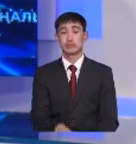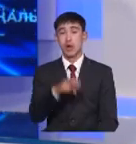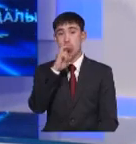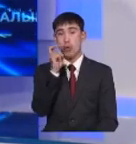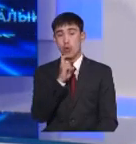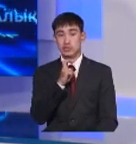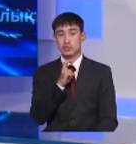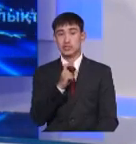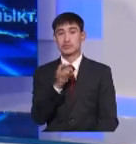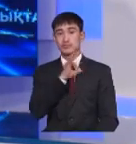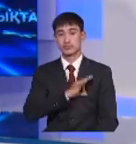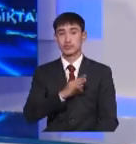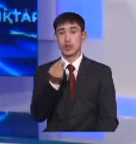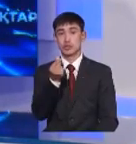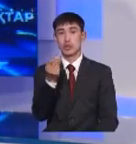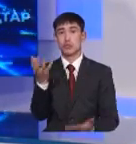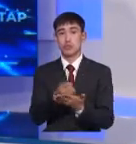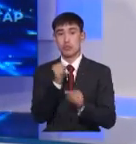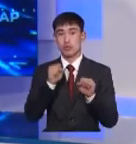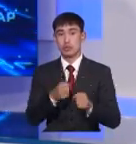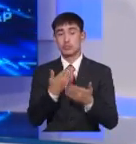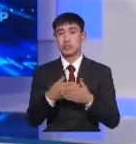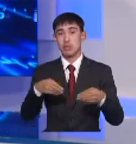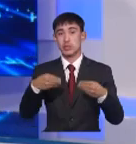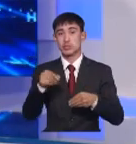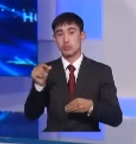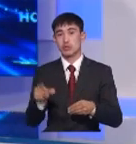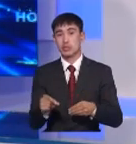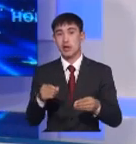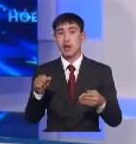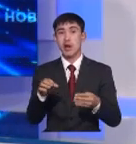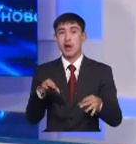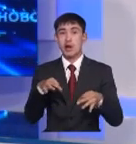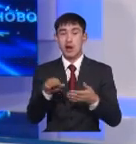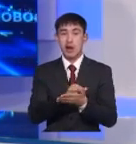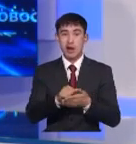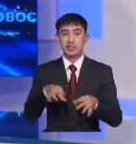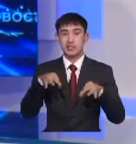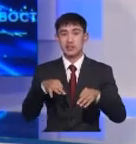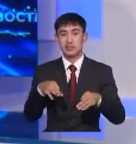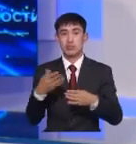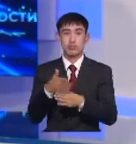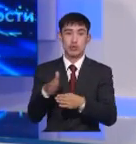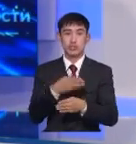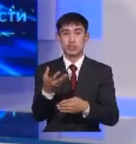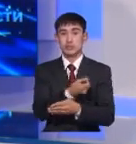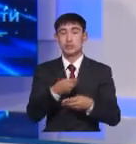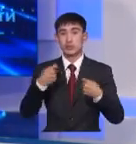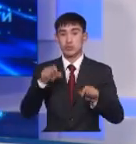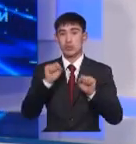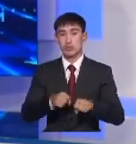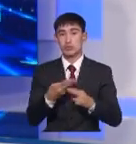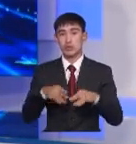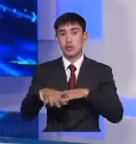Kokusta da kecege jarata bakşa tabuğa bolat. Meselen, plastikalık bütülke, kağıt, selofan sında kalıqtardı bülök jinap satalasız. Bu